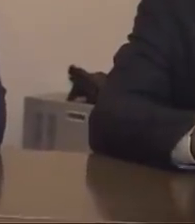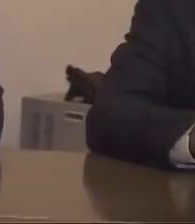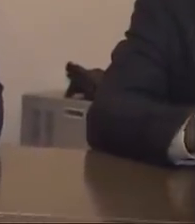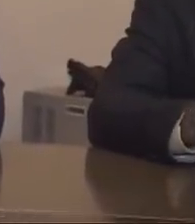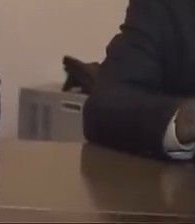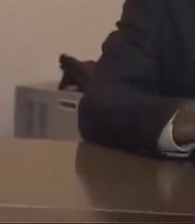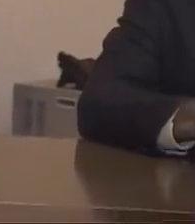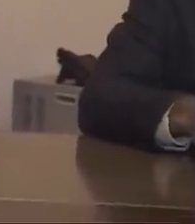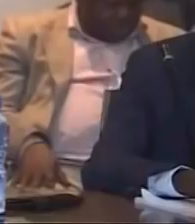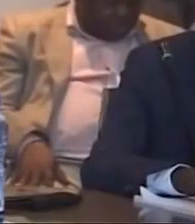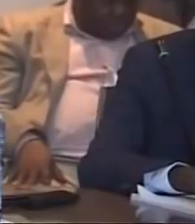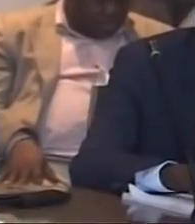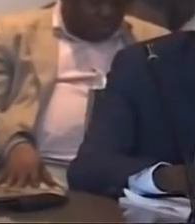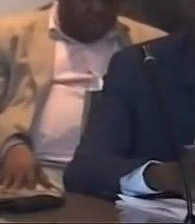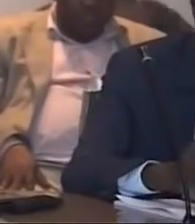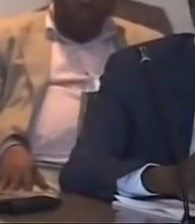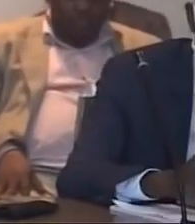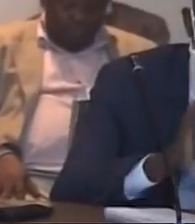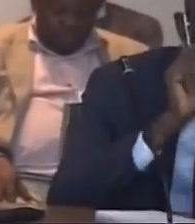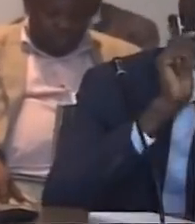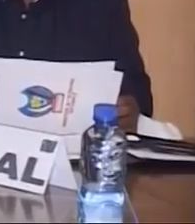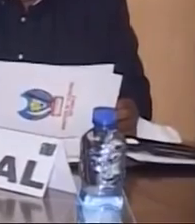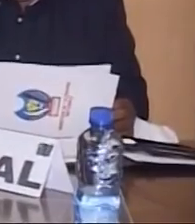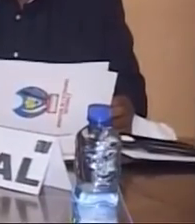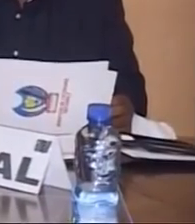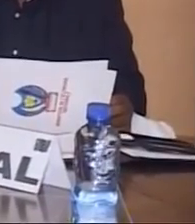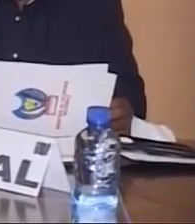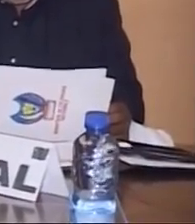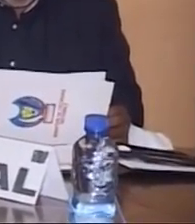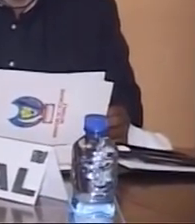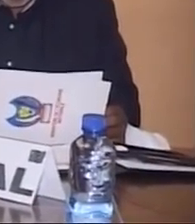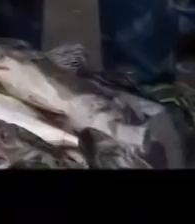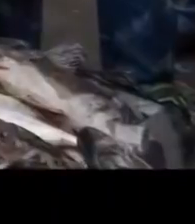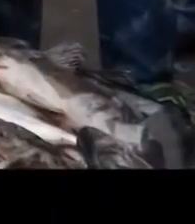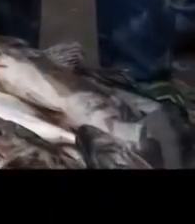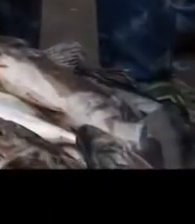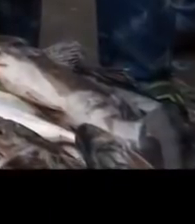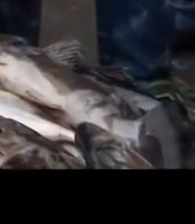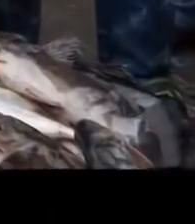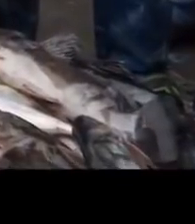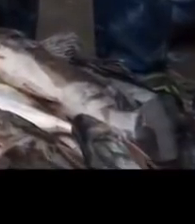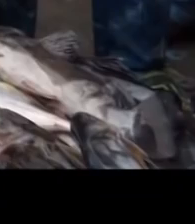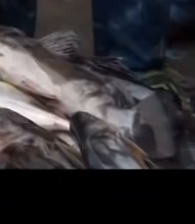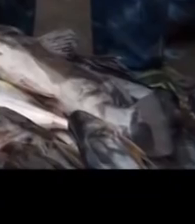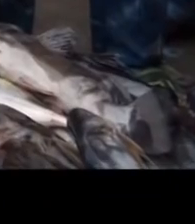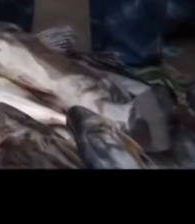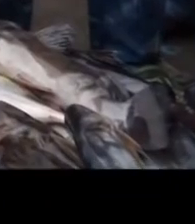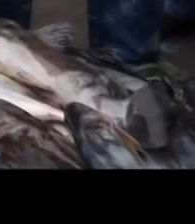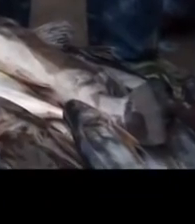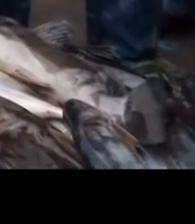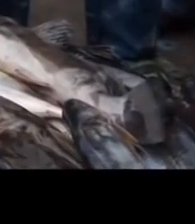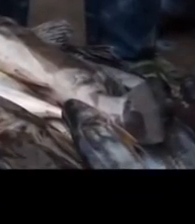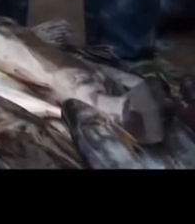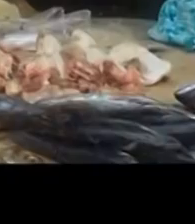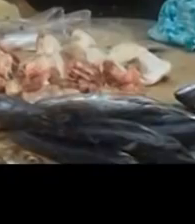pour la stabilité et la rationalité des prix sur le marché il est incompréhensible qu'un produit comme les chinchards avec un